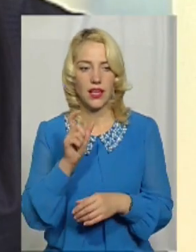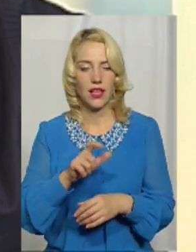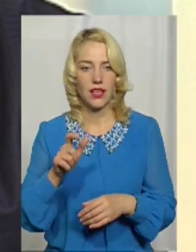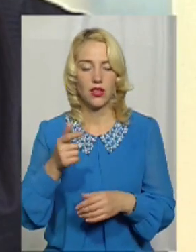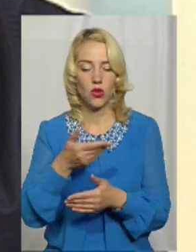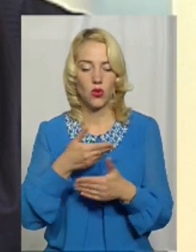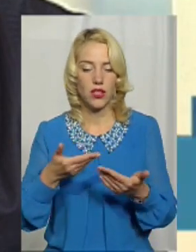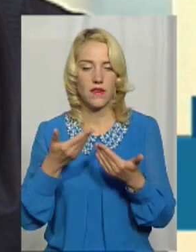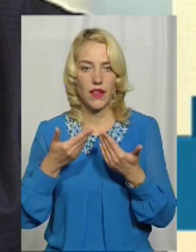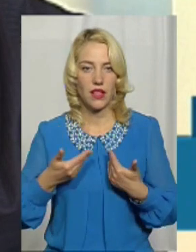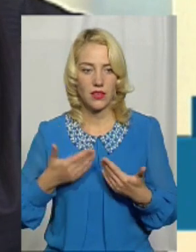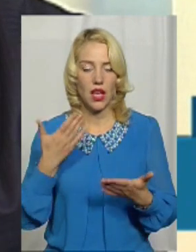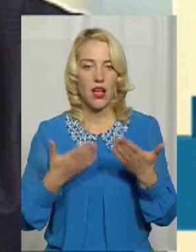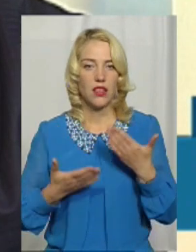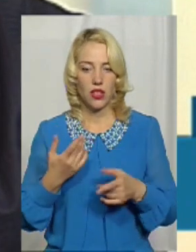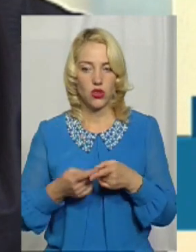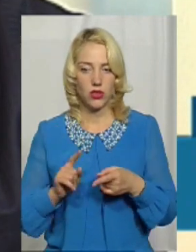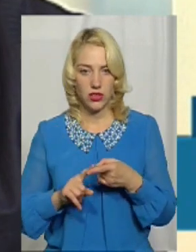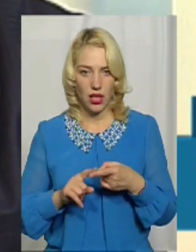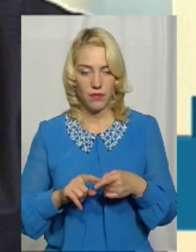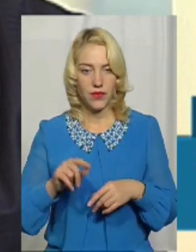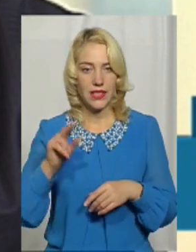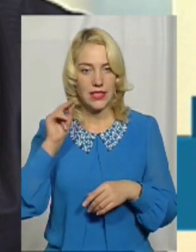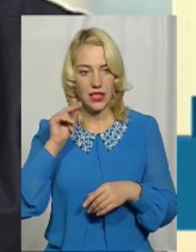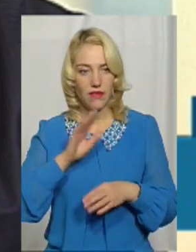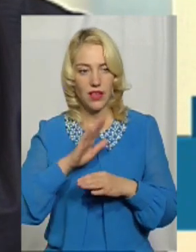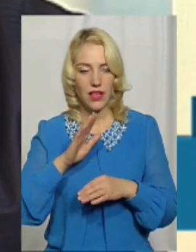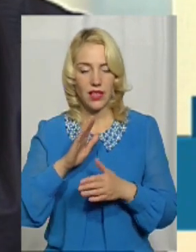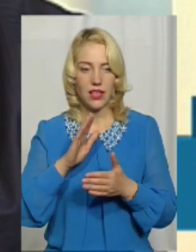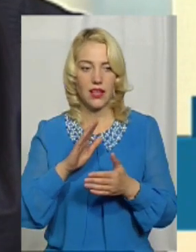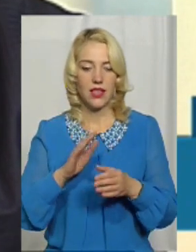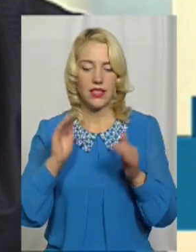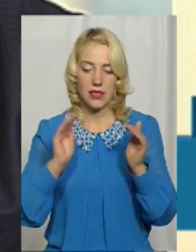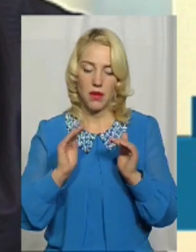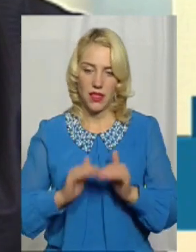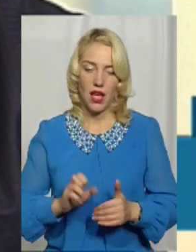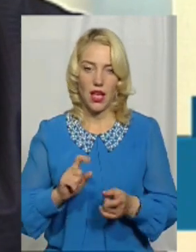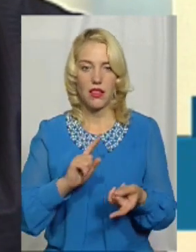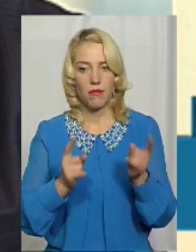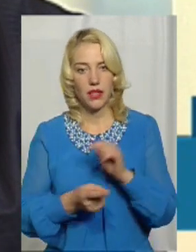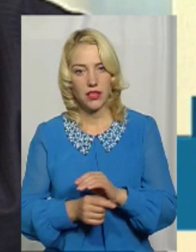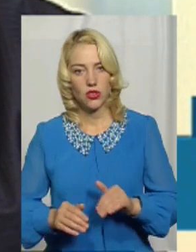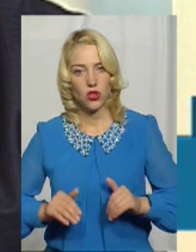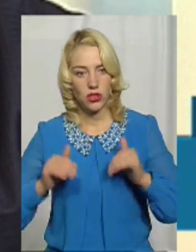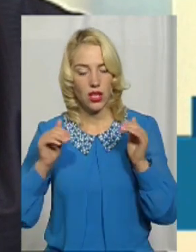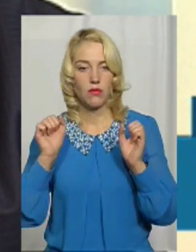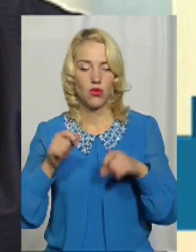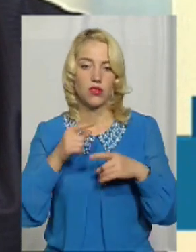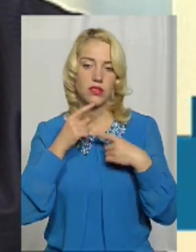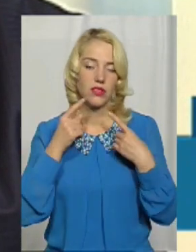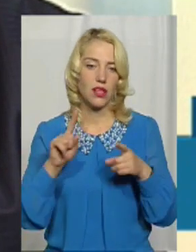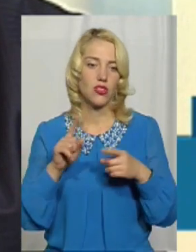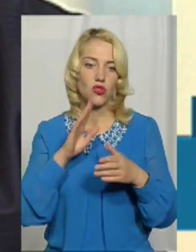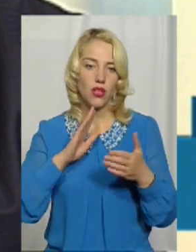клієнтів до нас звертається. Якщо ця цифра не спадає, а навпаки зростає, то можна сказати,